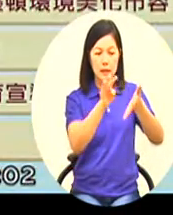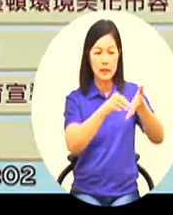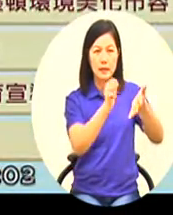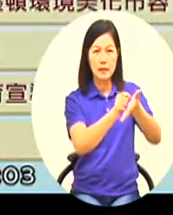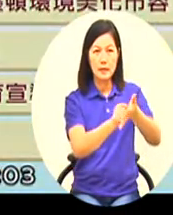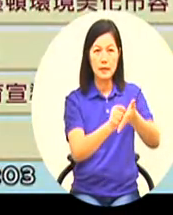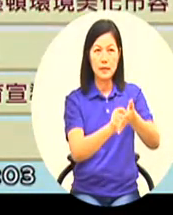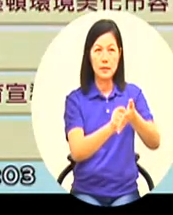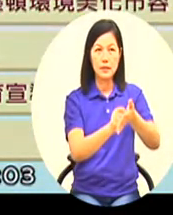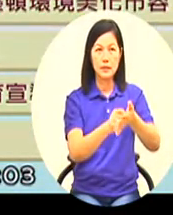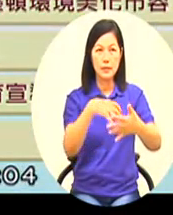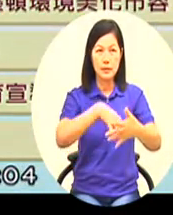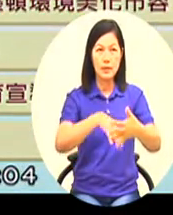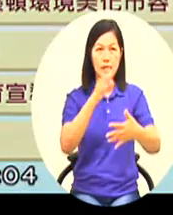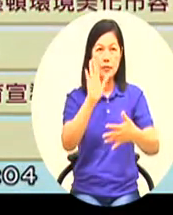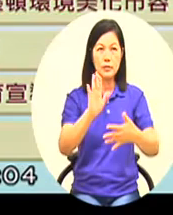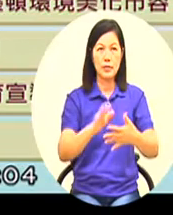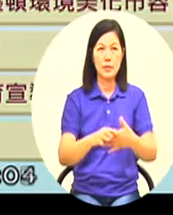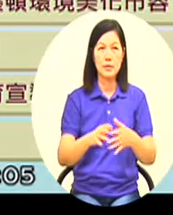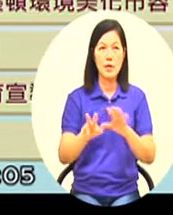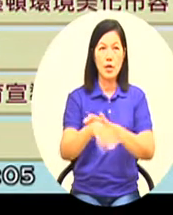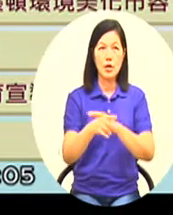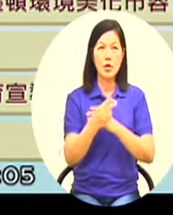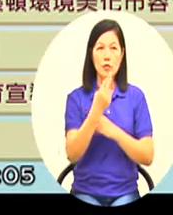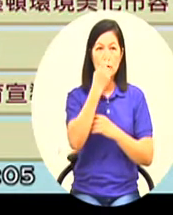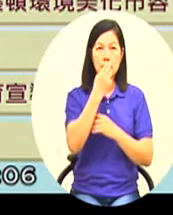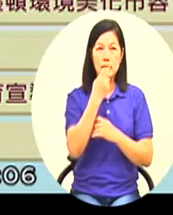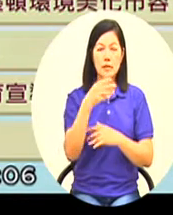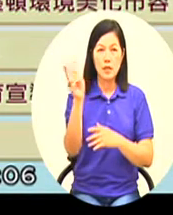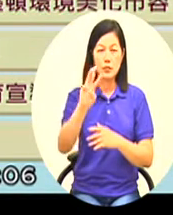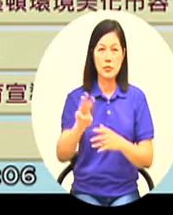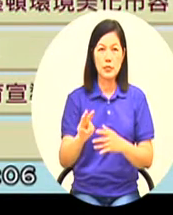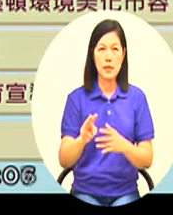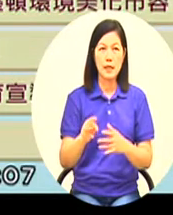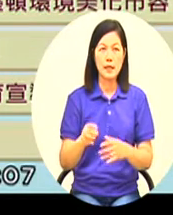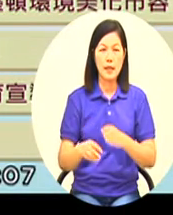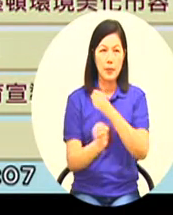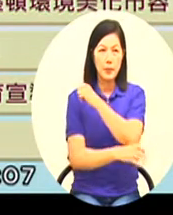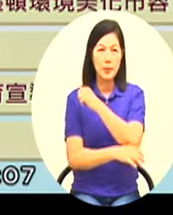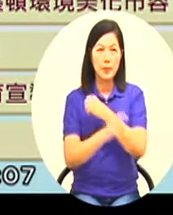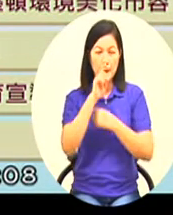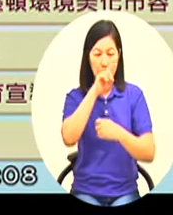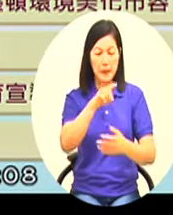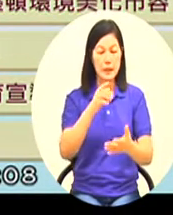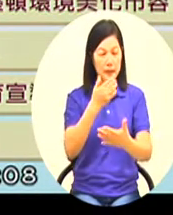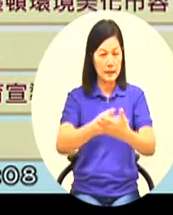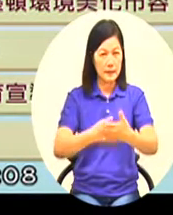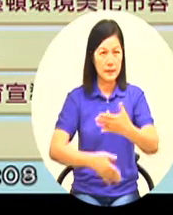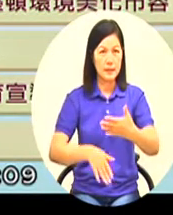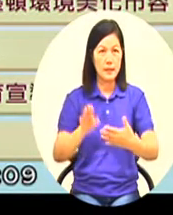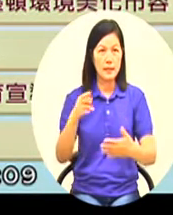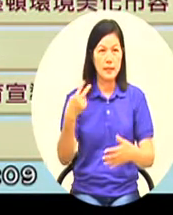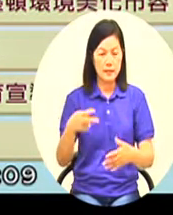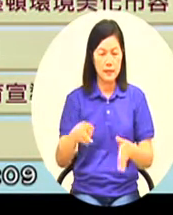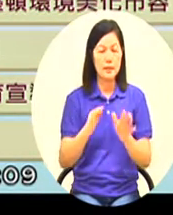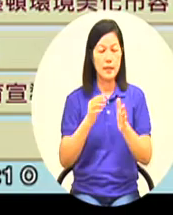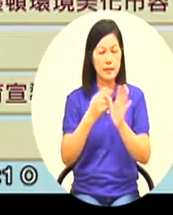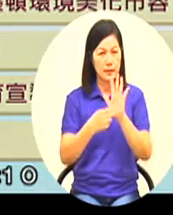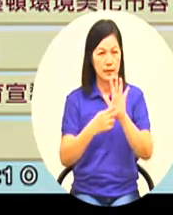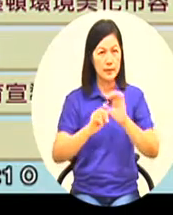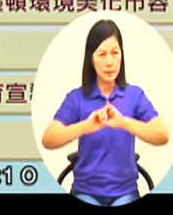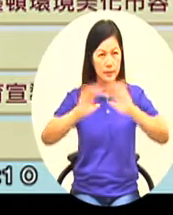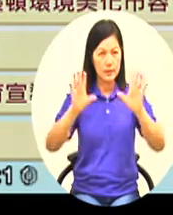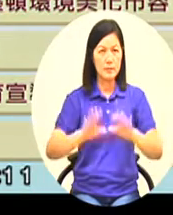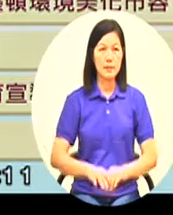们局里的这个空水废毒以及相关节能减碳的部分，跟各位做一些的一个说明。